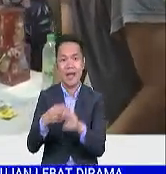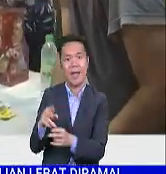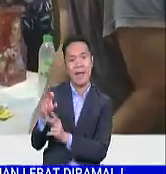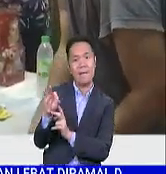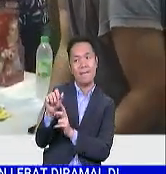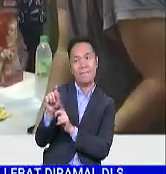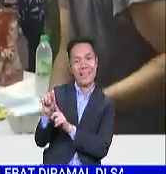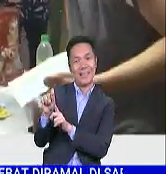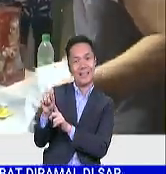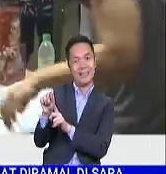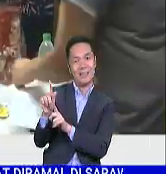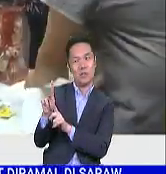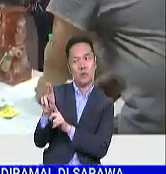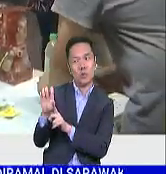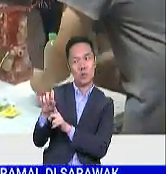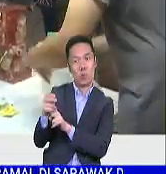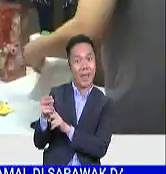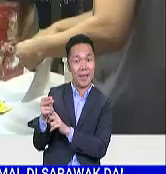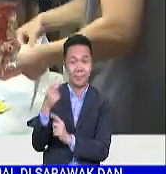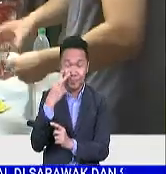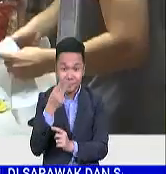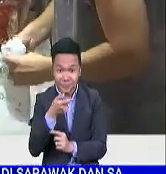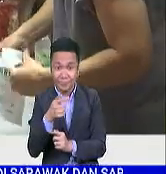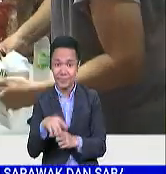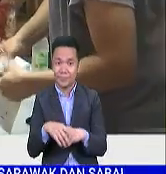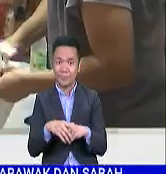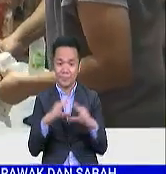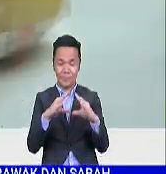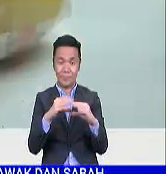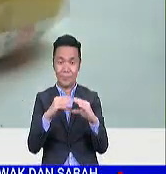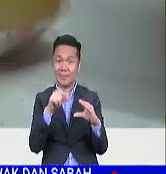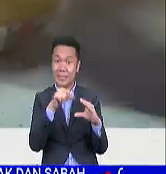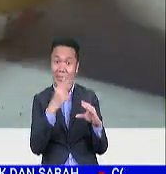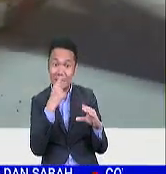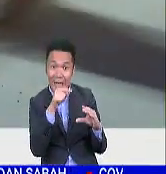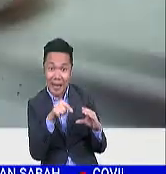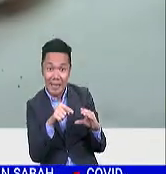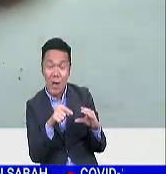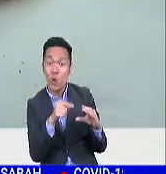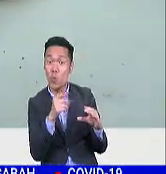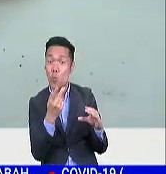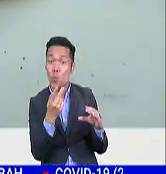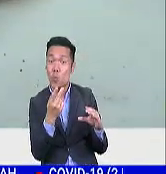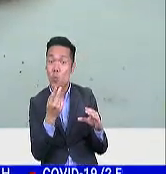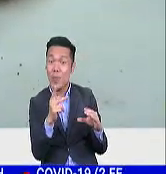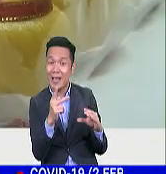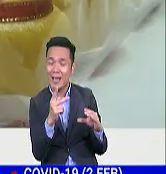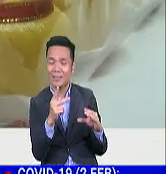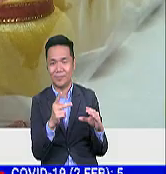kuih. Dan ini, kali ini buatkan, ini jarang ada orang buat. Dan ini kuning ini, dia ialah